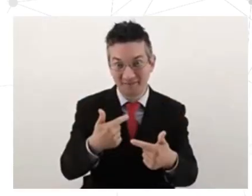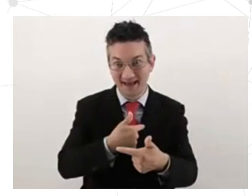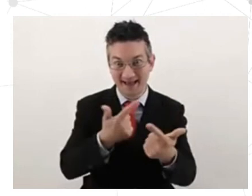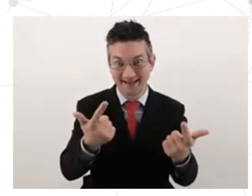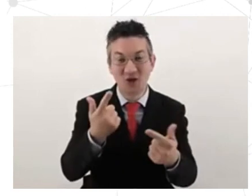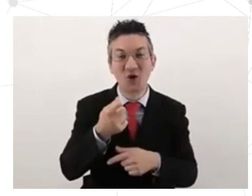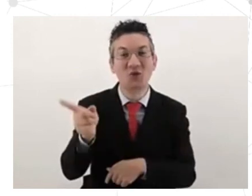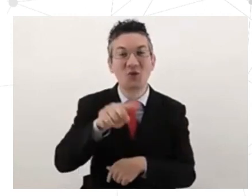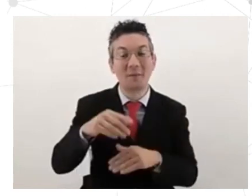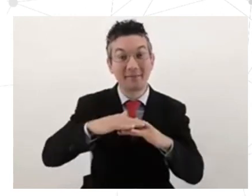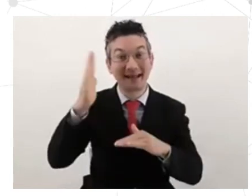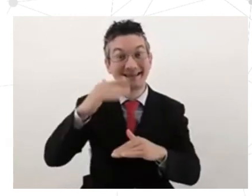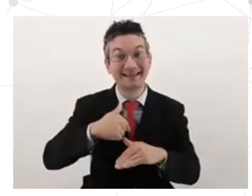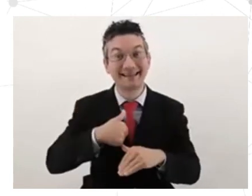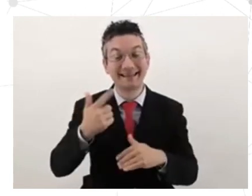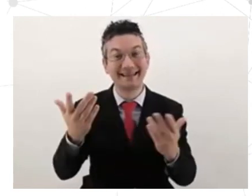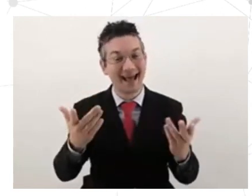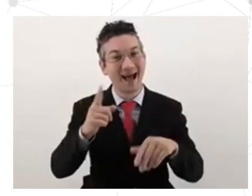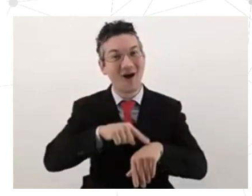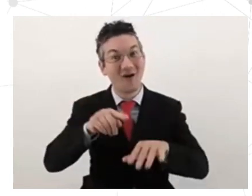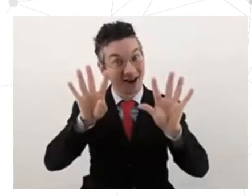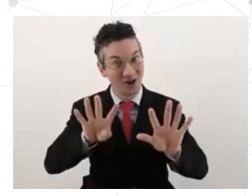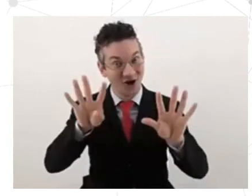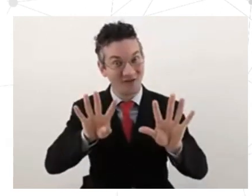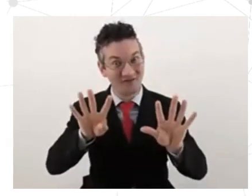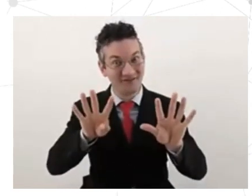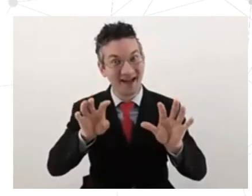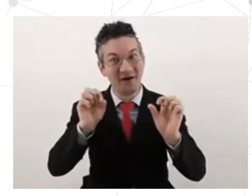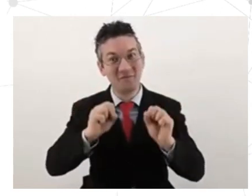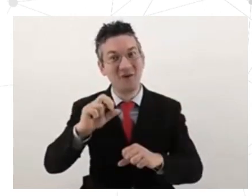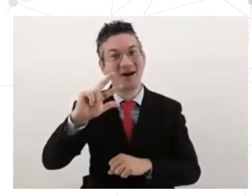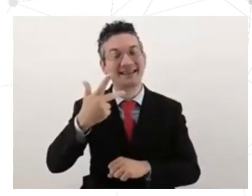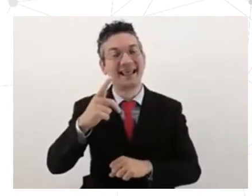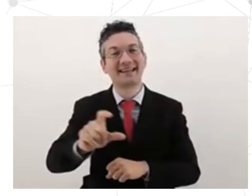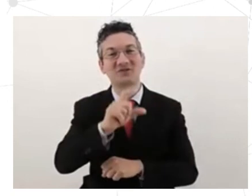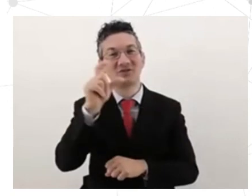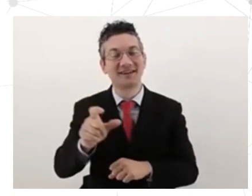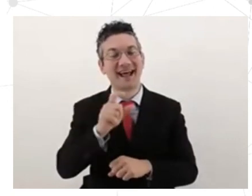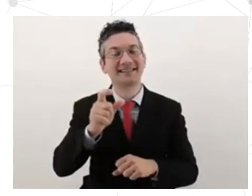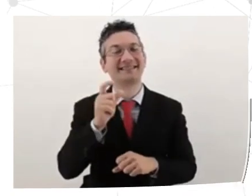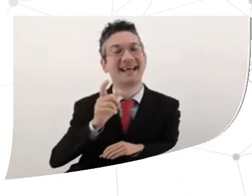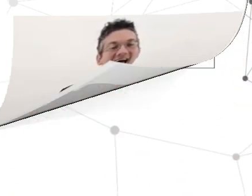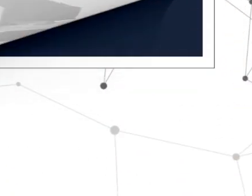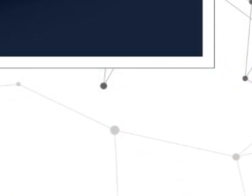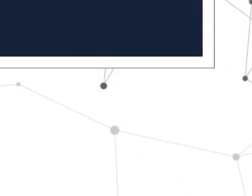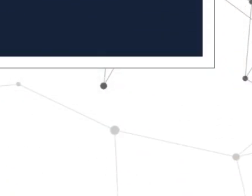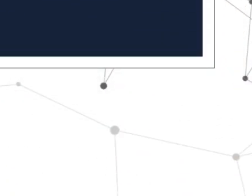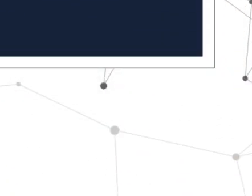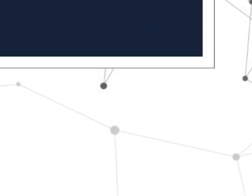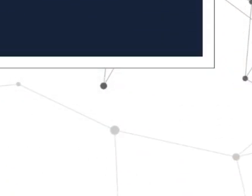l'appuntamento a domani mattina alle 9 per la terza giornata di Accessibility Days.